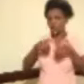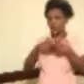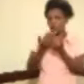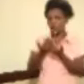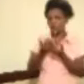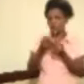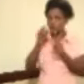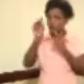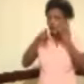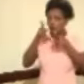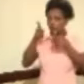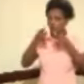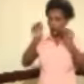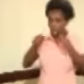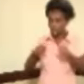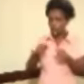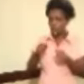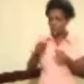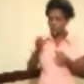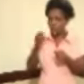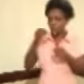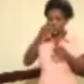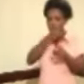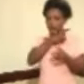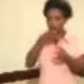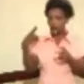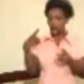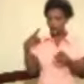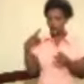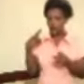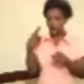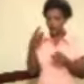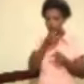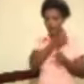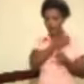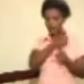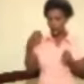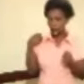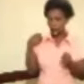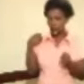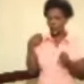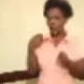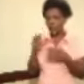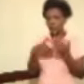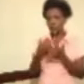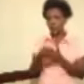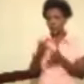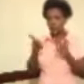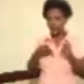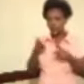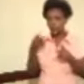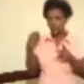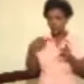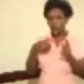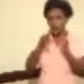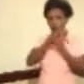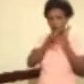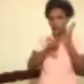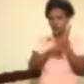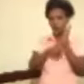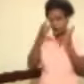maintenant, et le tiers du Sénat n'est pas là, la chef des députés n'est pas là, et l'exécutif est constitutionnel parce que les bonnes lois, personne ne bat contre